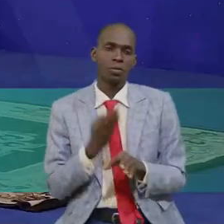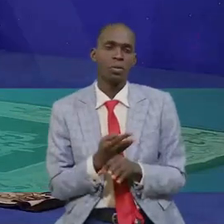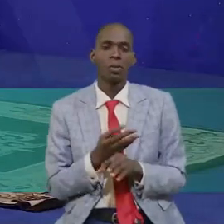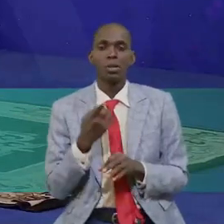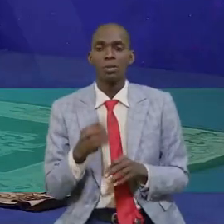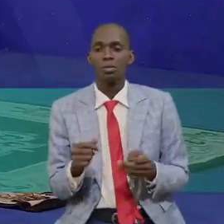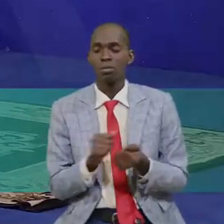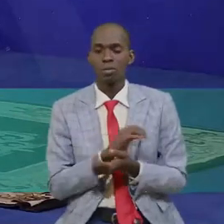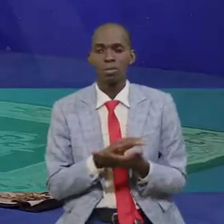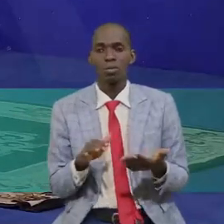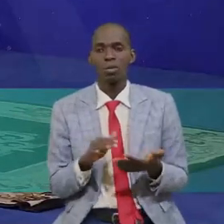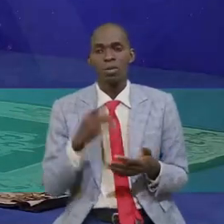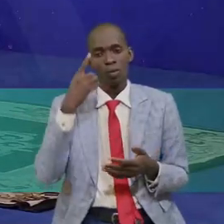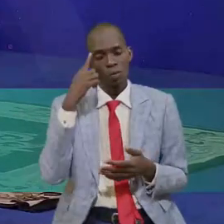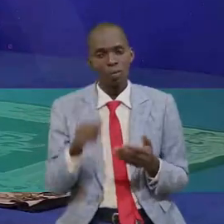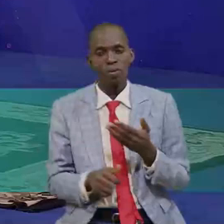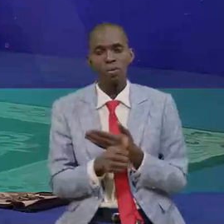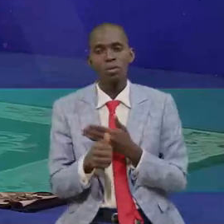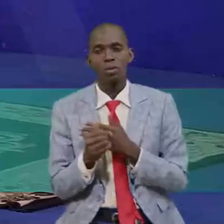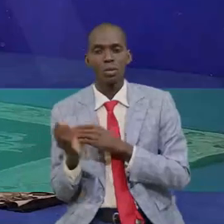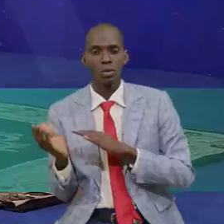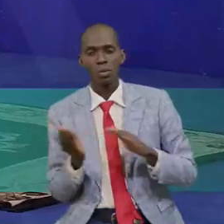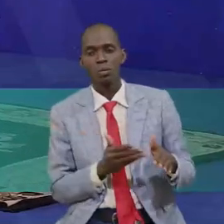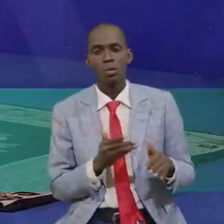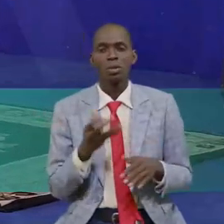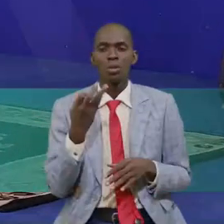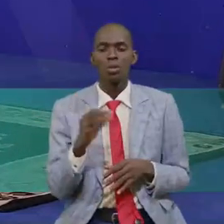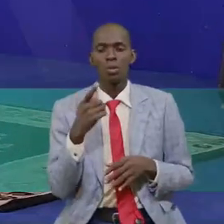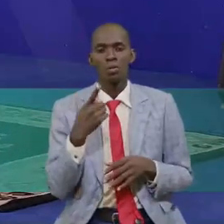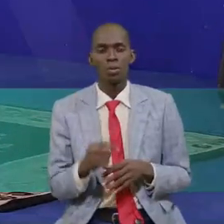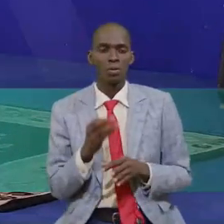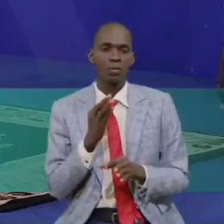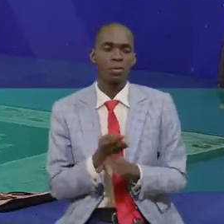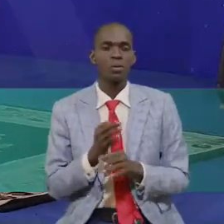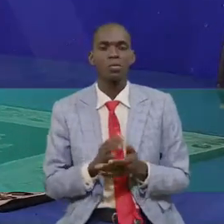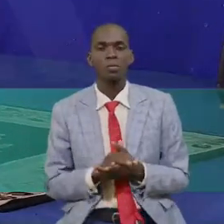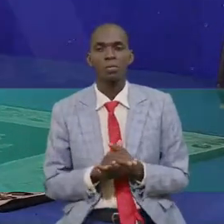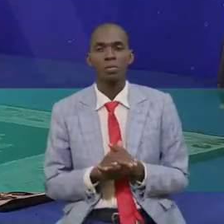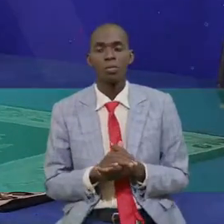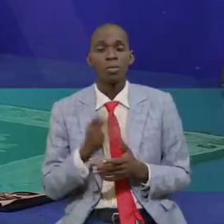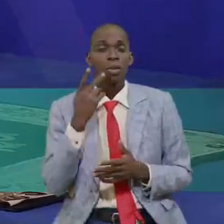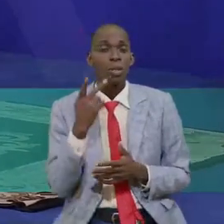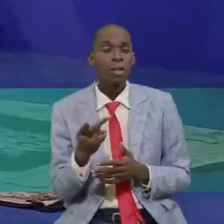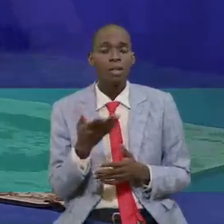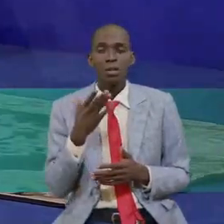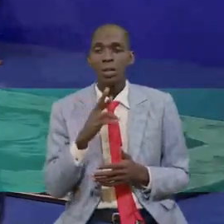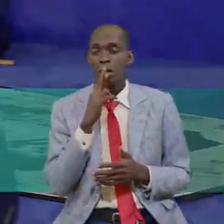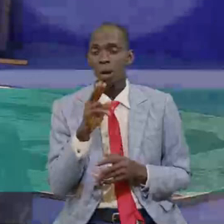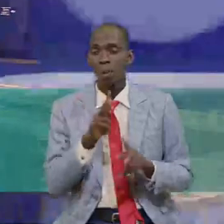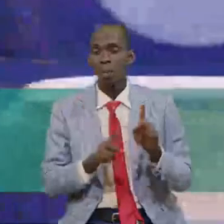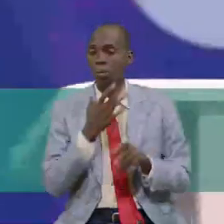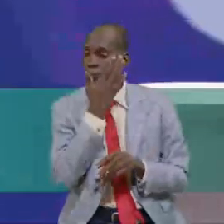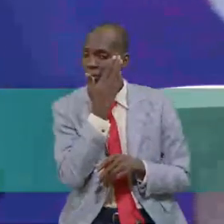La perdition pour l'abandon fatal de la foi. Vous savez, il y a des gens